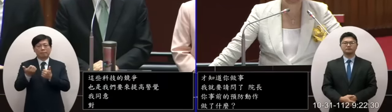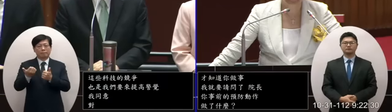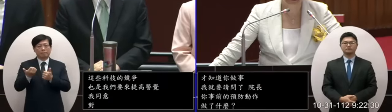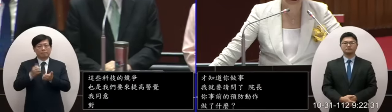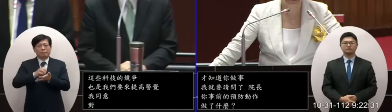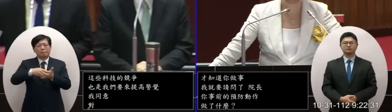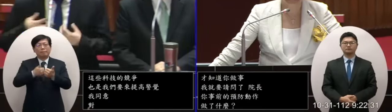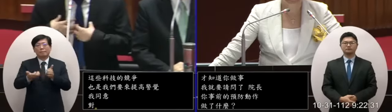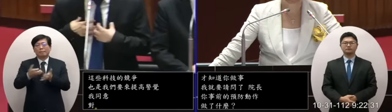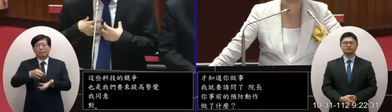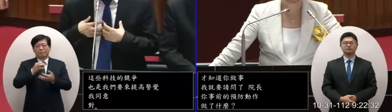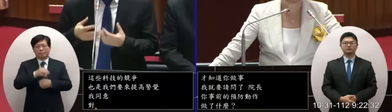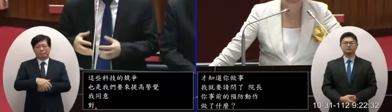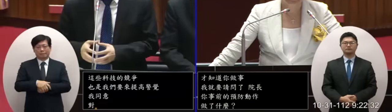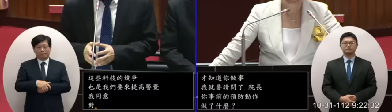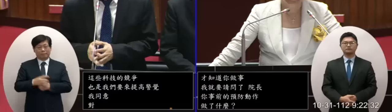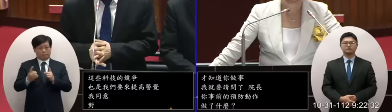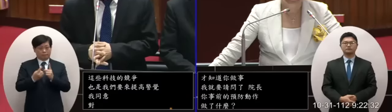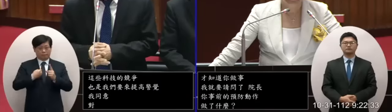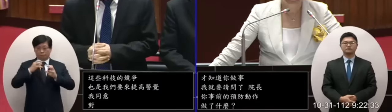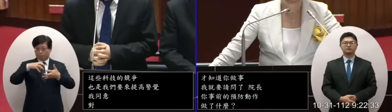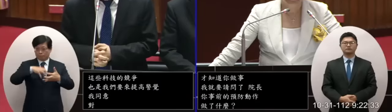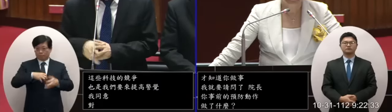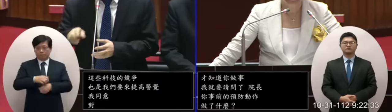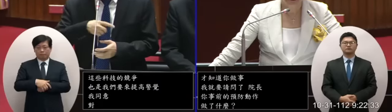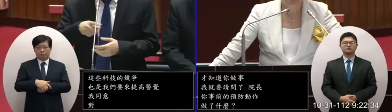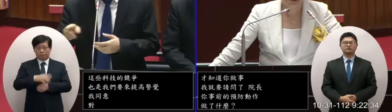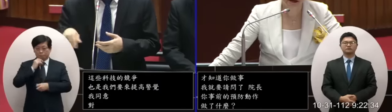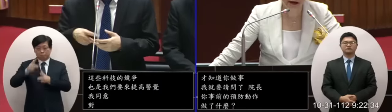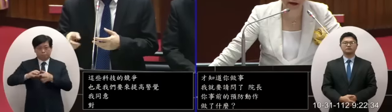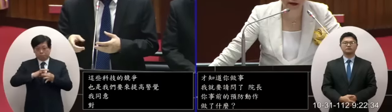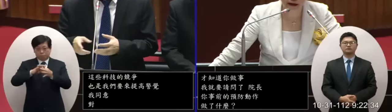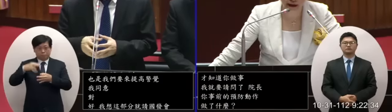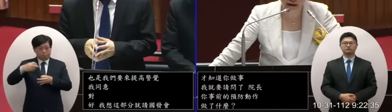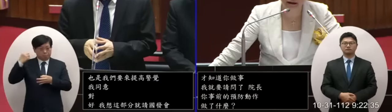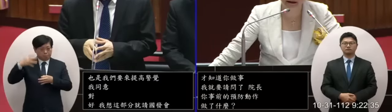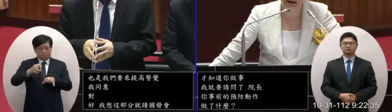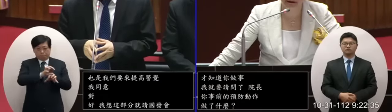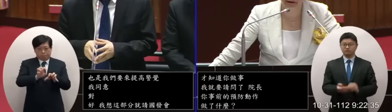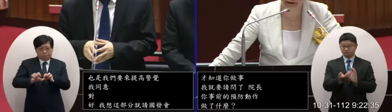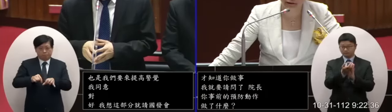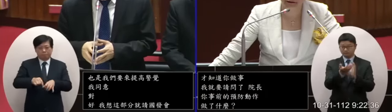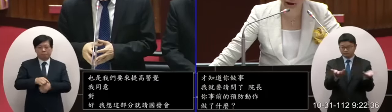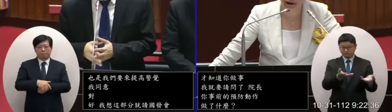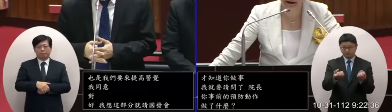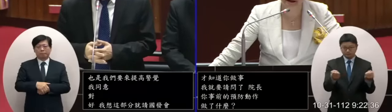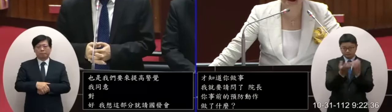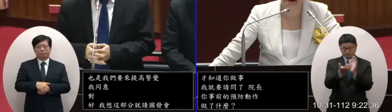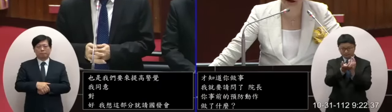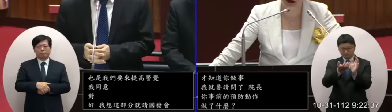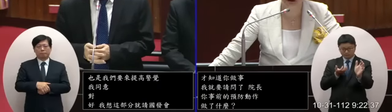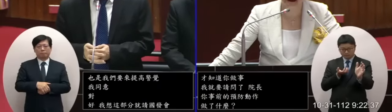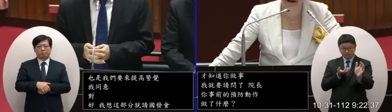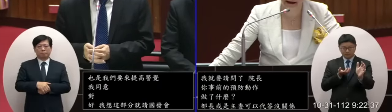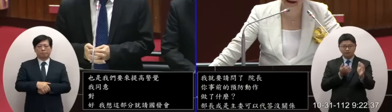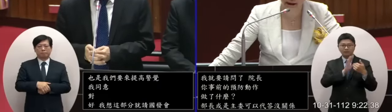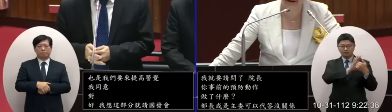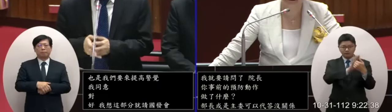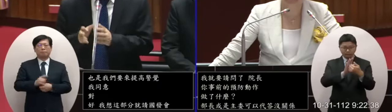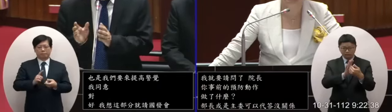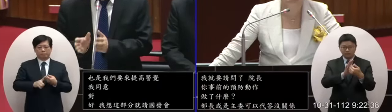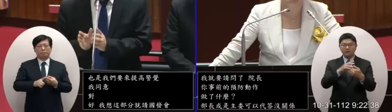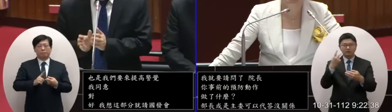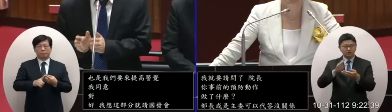才提到的就是说至少对我们国内来讲，这个供应链重组这个部分， 事前的预防跟事后的因